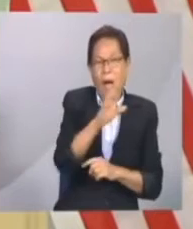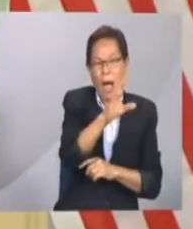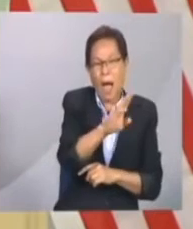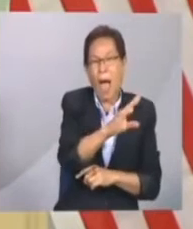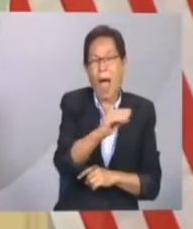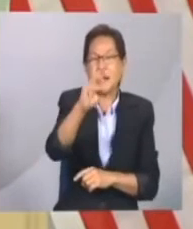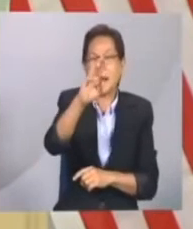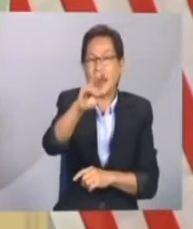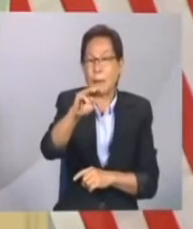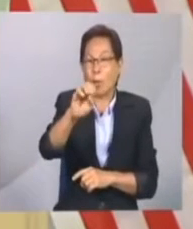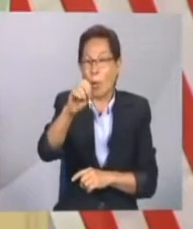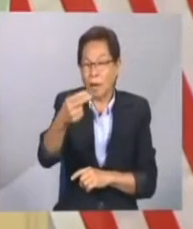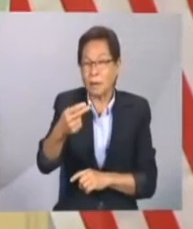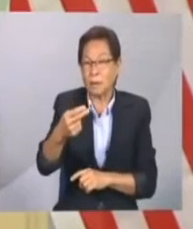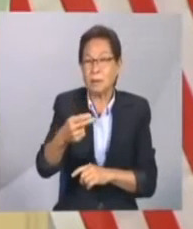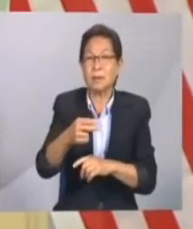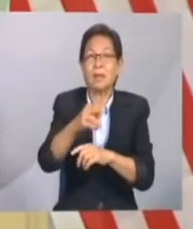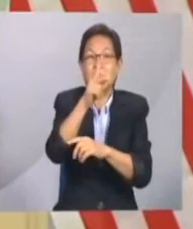has advised